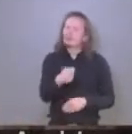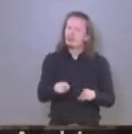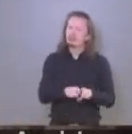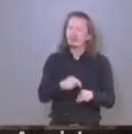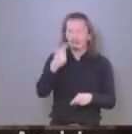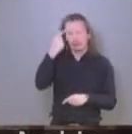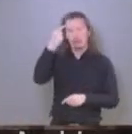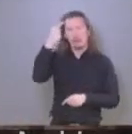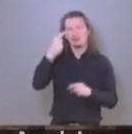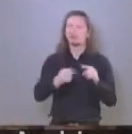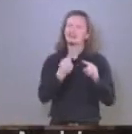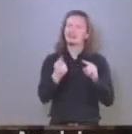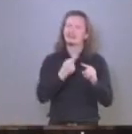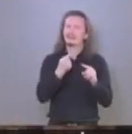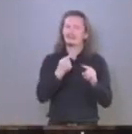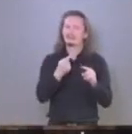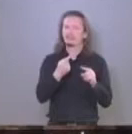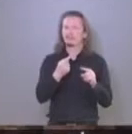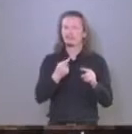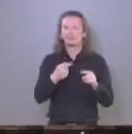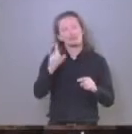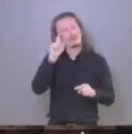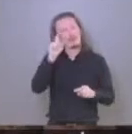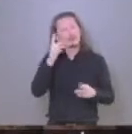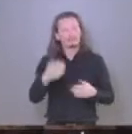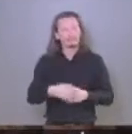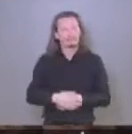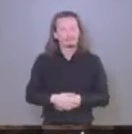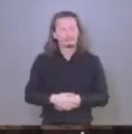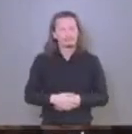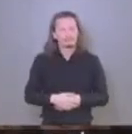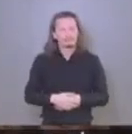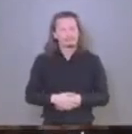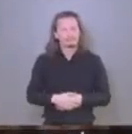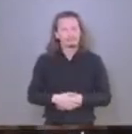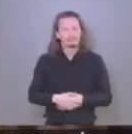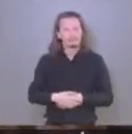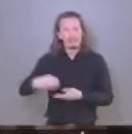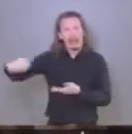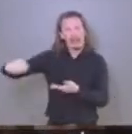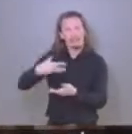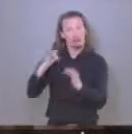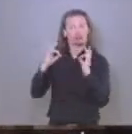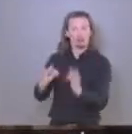pensée particulière, puisque l'information en est confirmée.